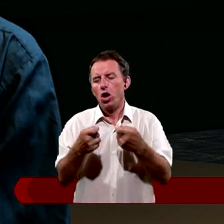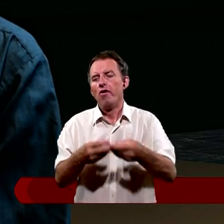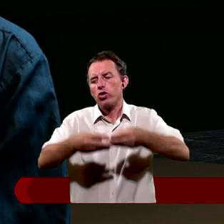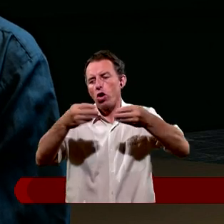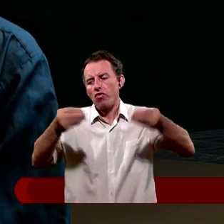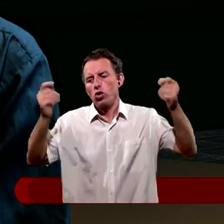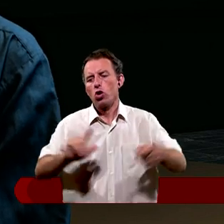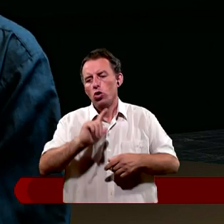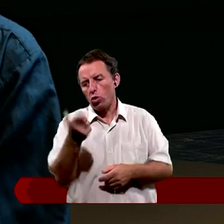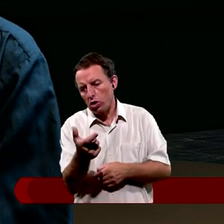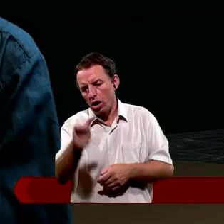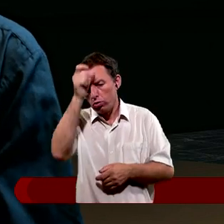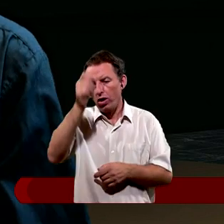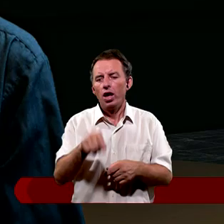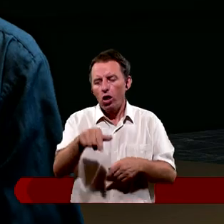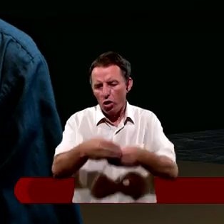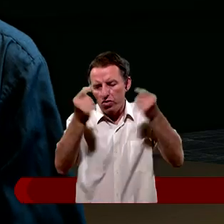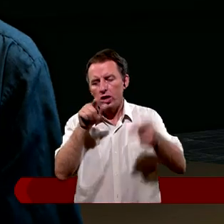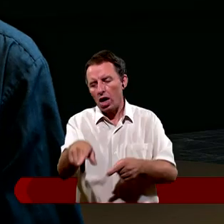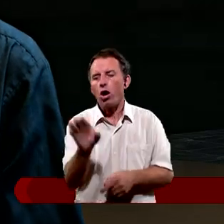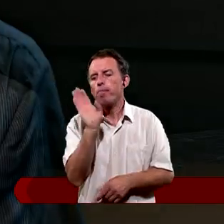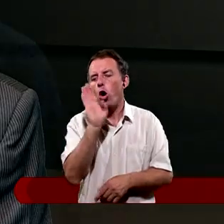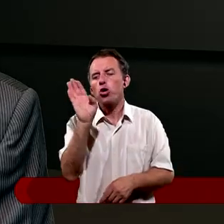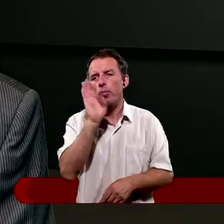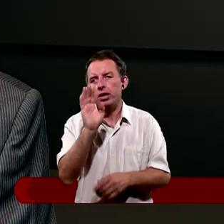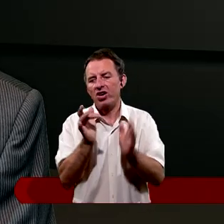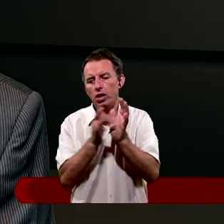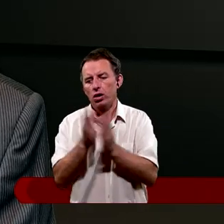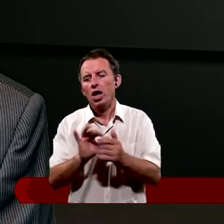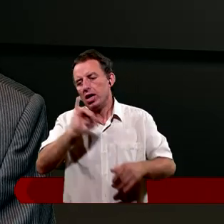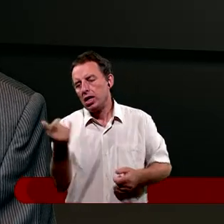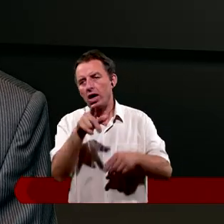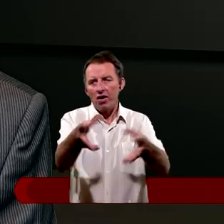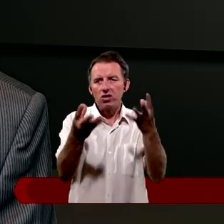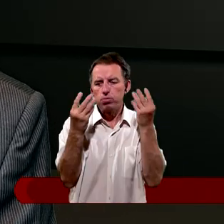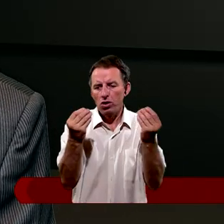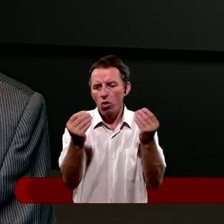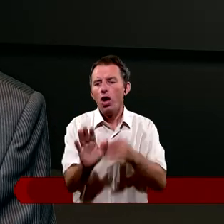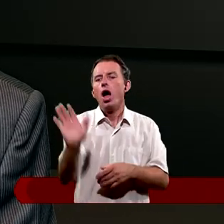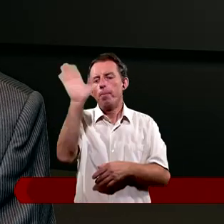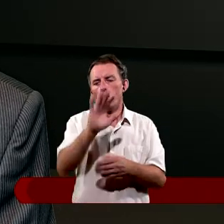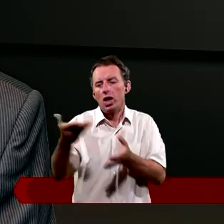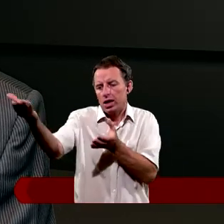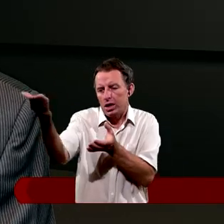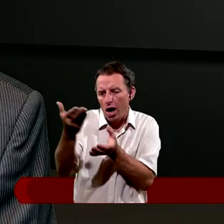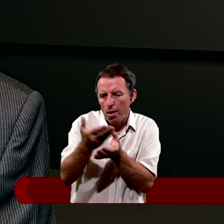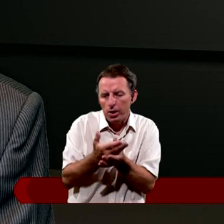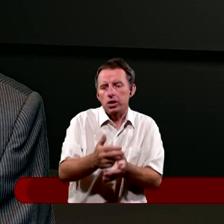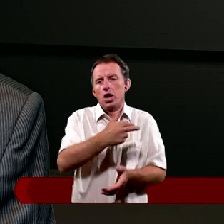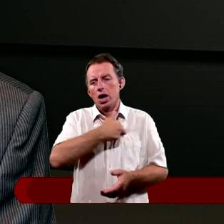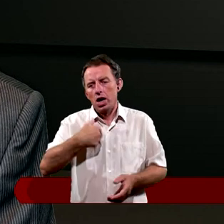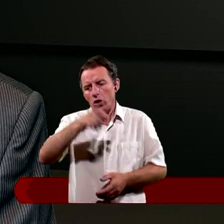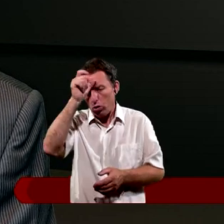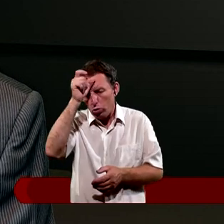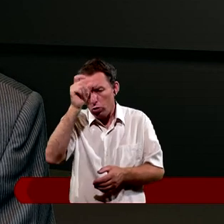rozwoju drugiego człowieka, w rozwijaniu tego podobieństwa do Chrystusa. Jakie to wspaniałe, że Bóg zaprasza nas,